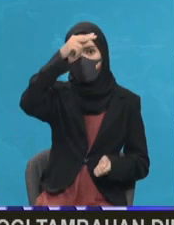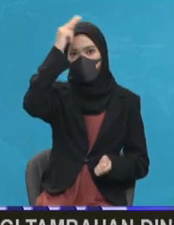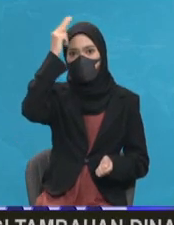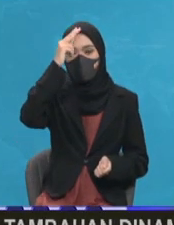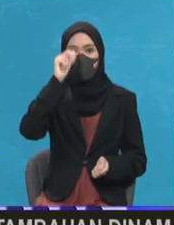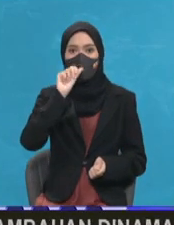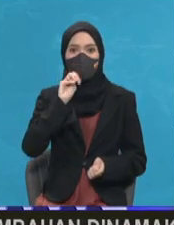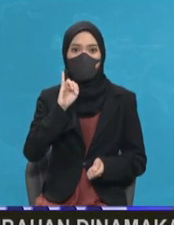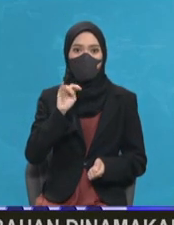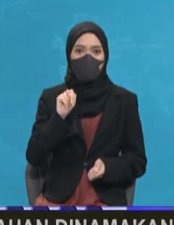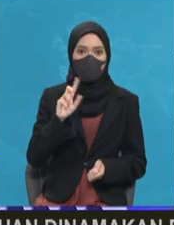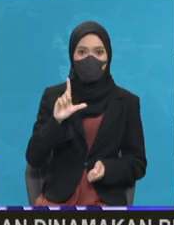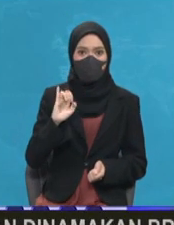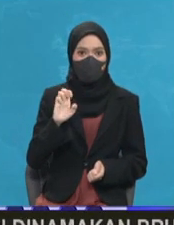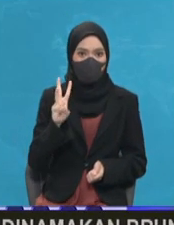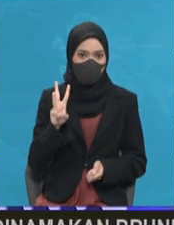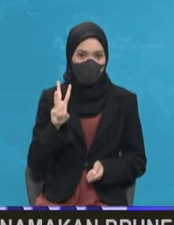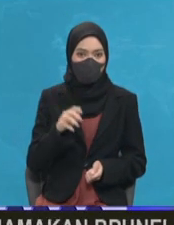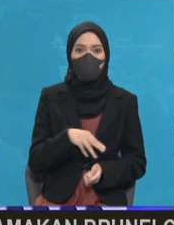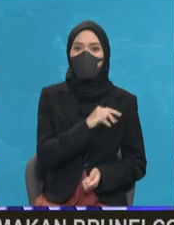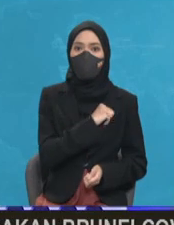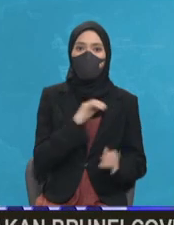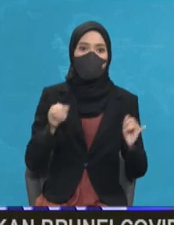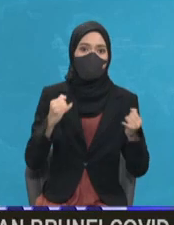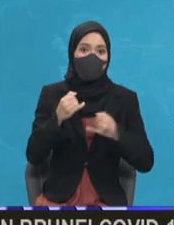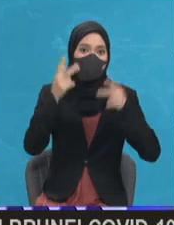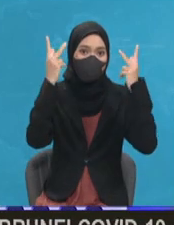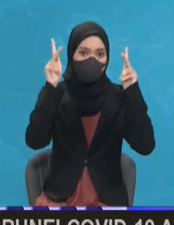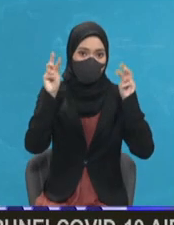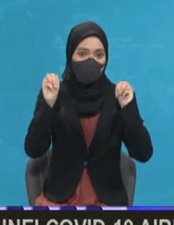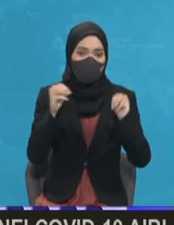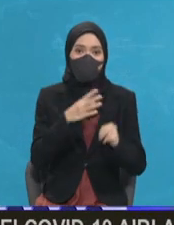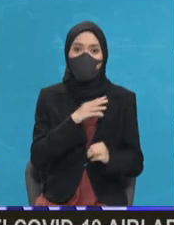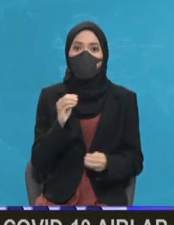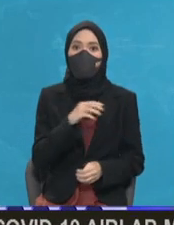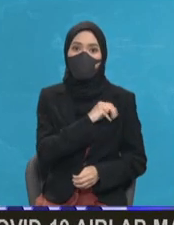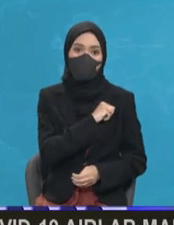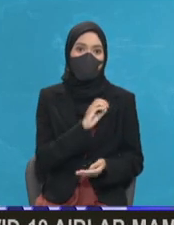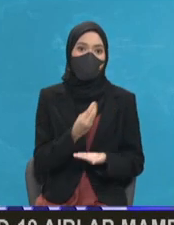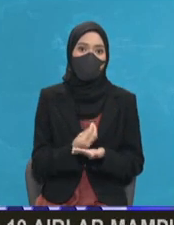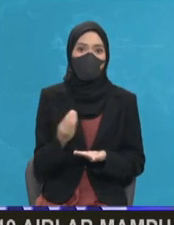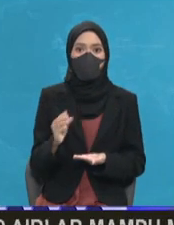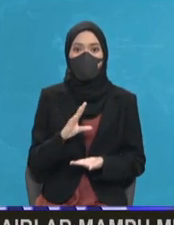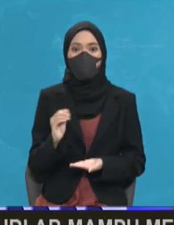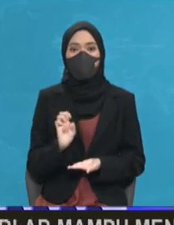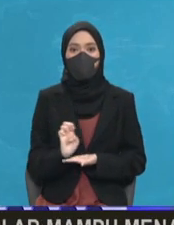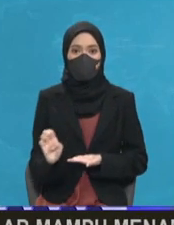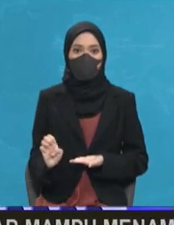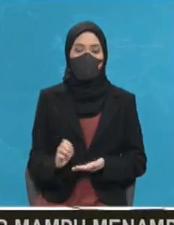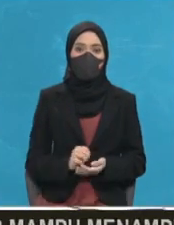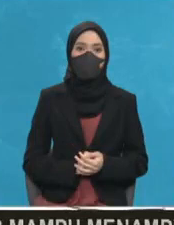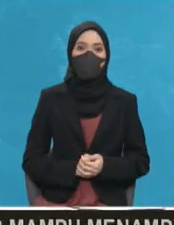Haji Muhammad Amin You bin Abdulloh menteri di jabatan Perdana Menteri dan menteri keuangan dan ekonomi kedua